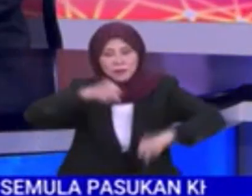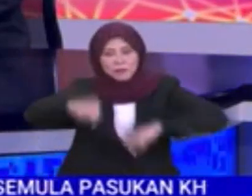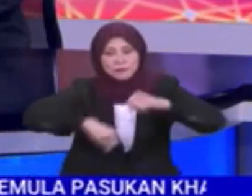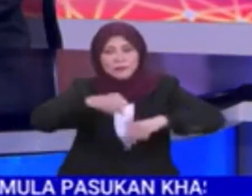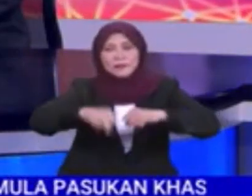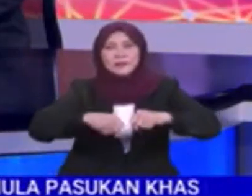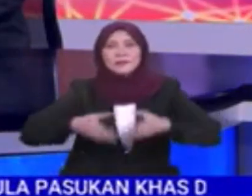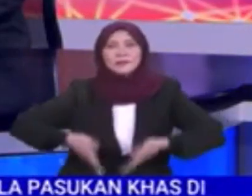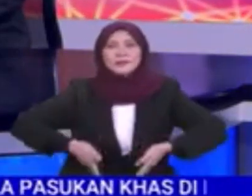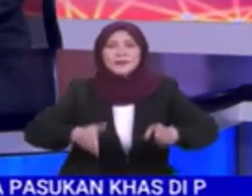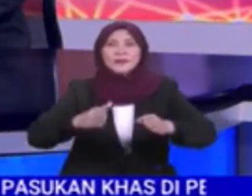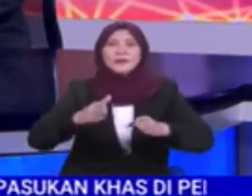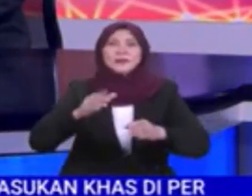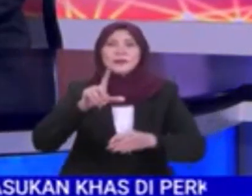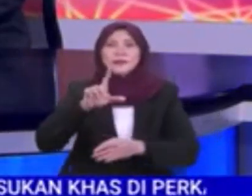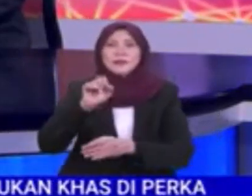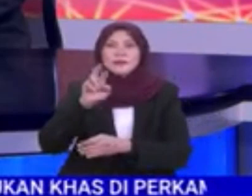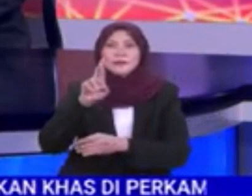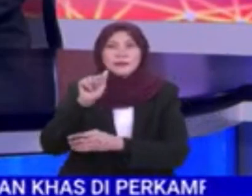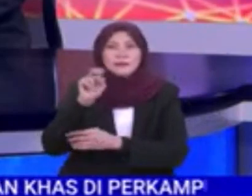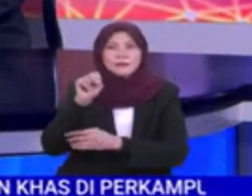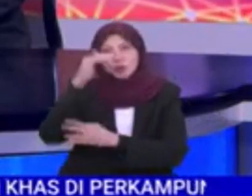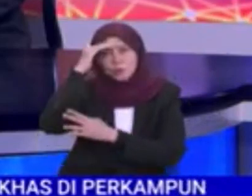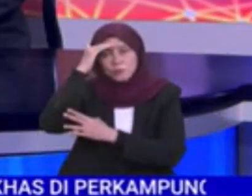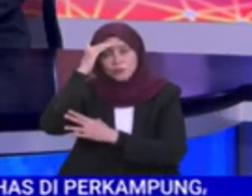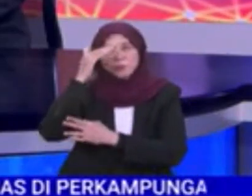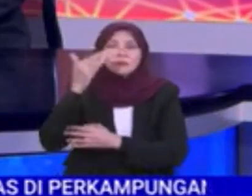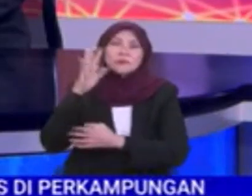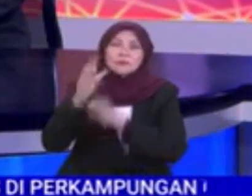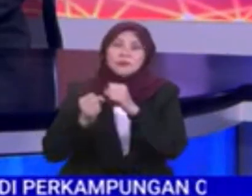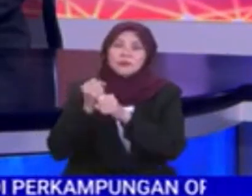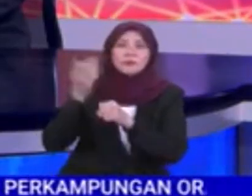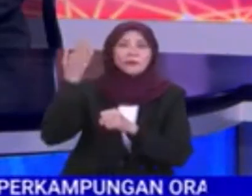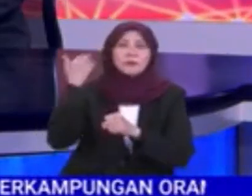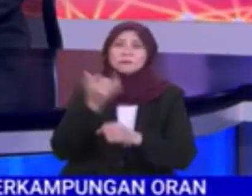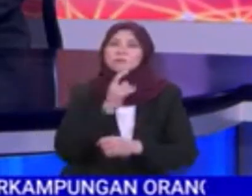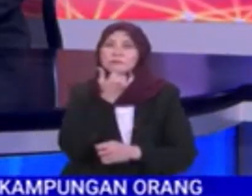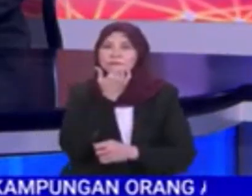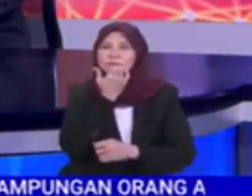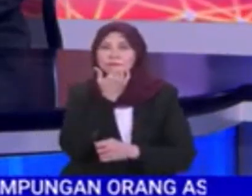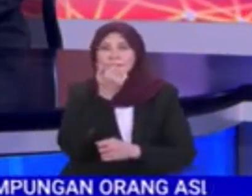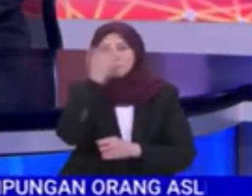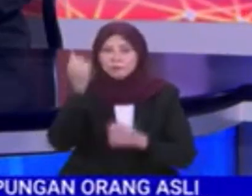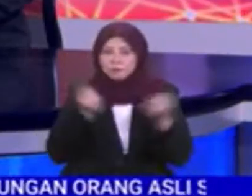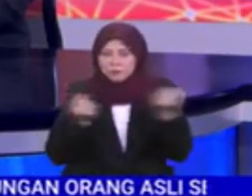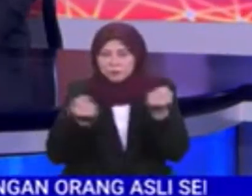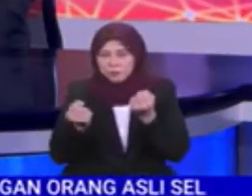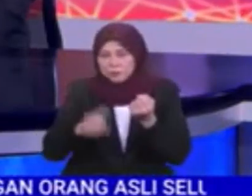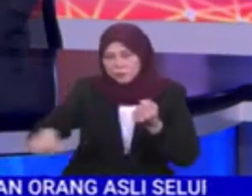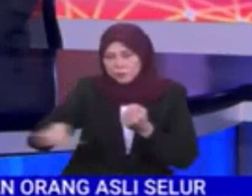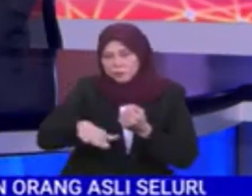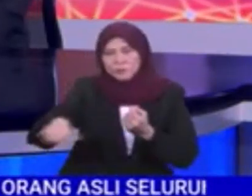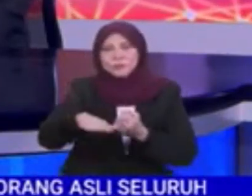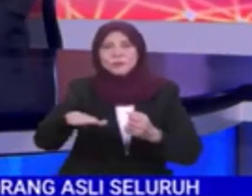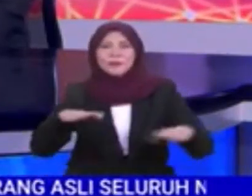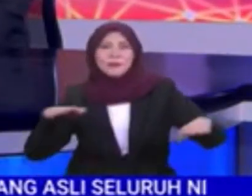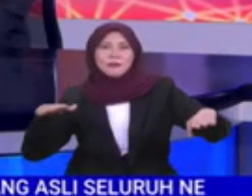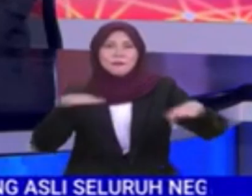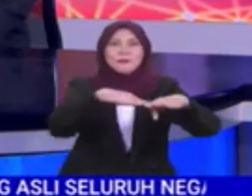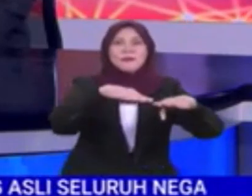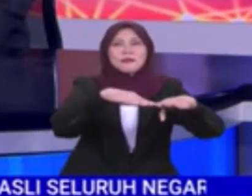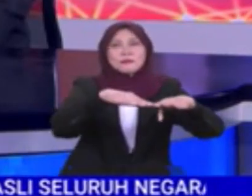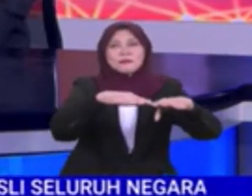ladycara lingkaran dalam cukup baru lima tahun lepas bersalah karena memandu secara melulu hingga mengakibatkan kematiannya